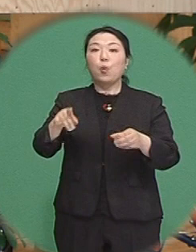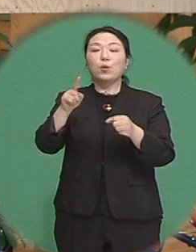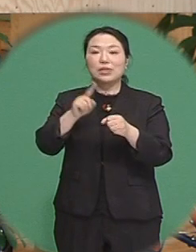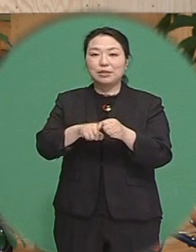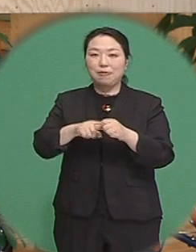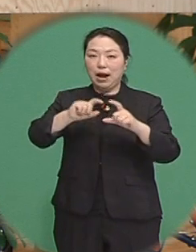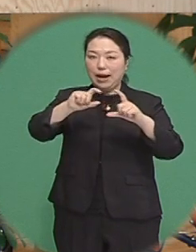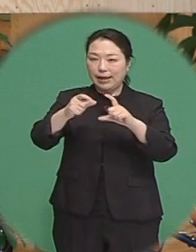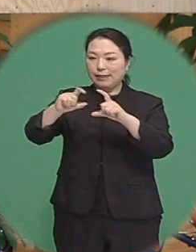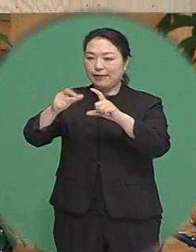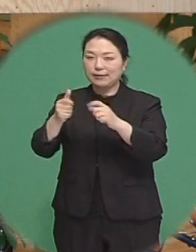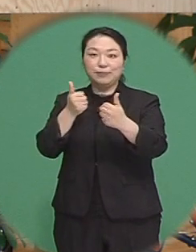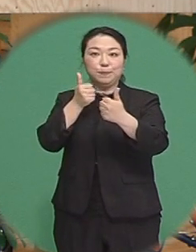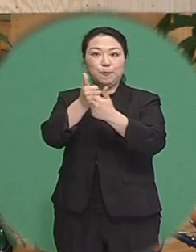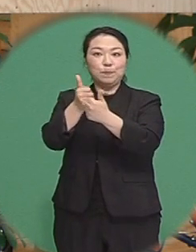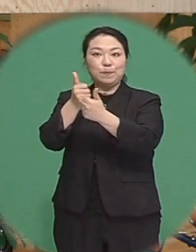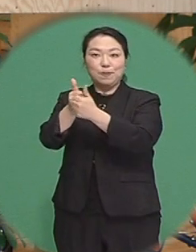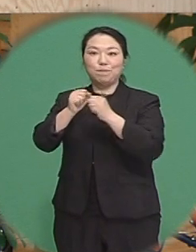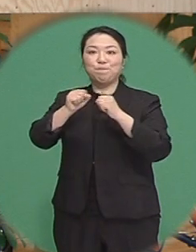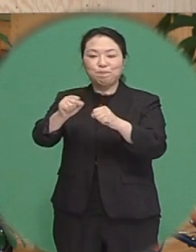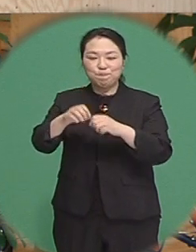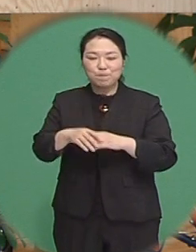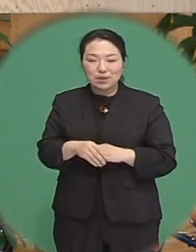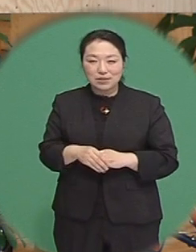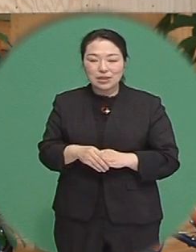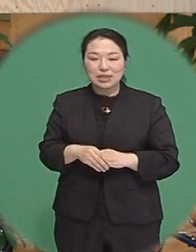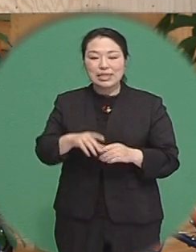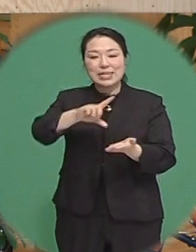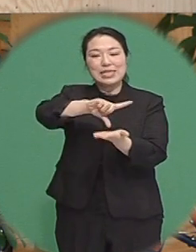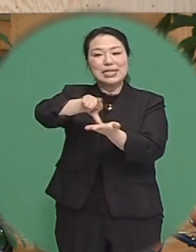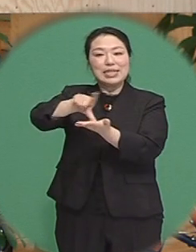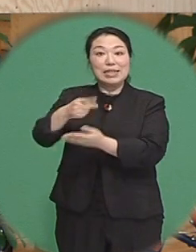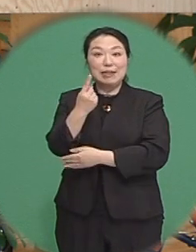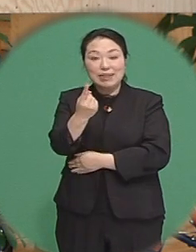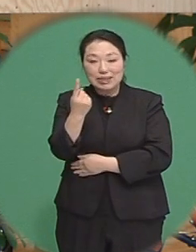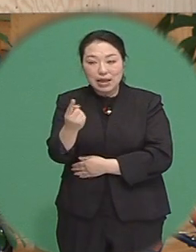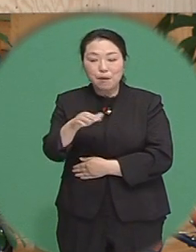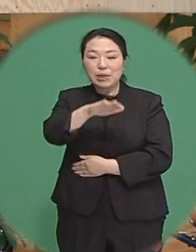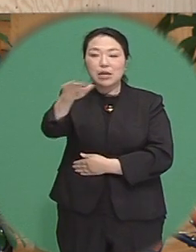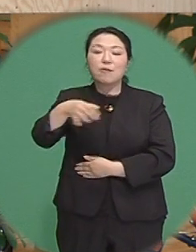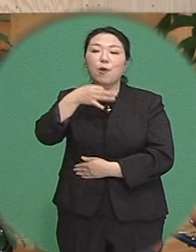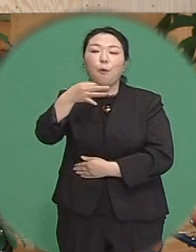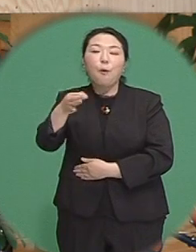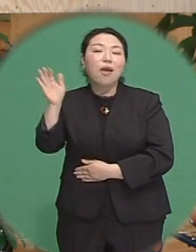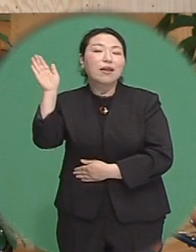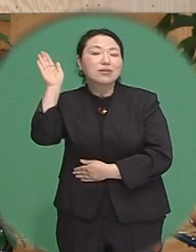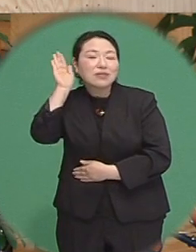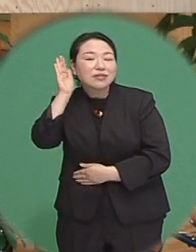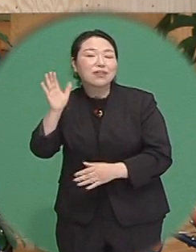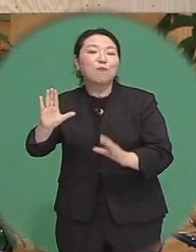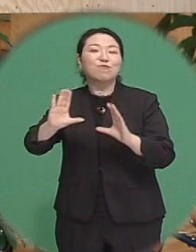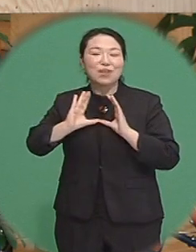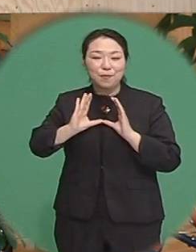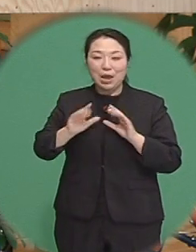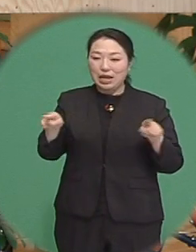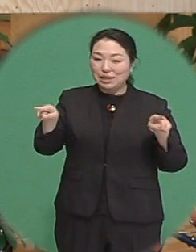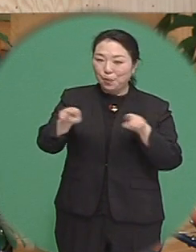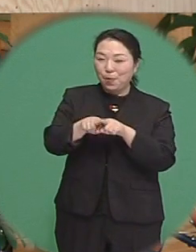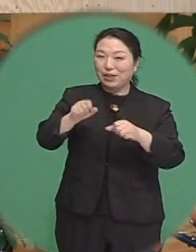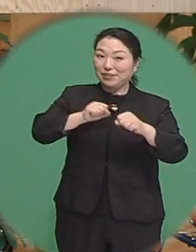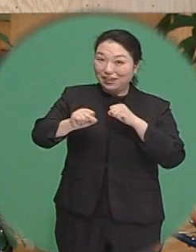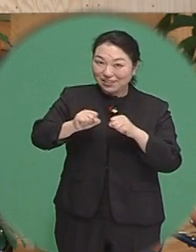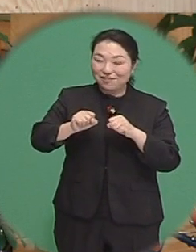改革に挑戦していきます地域に大きい皆様の声をしっかり受け止めともに汗を